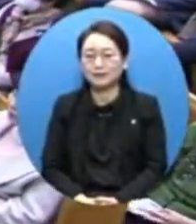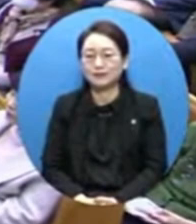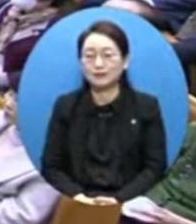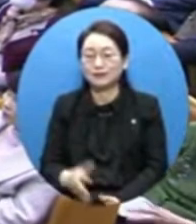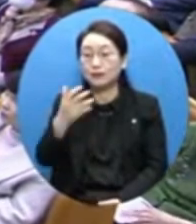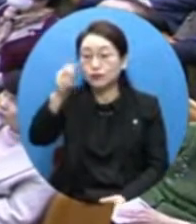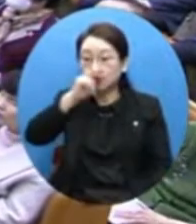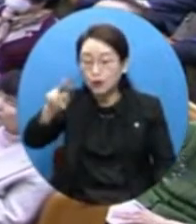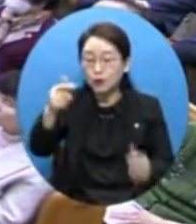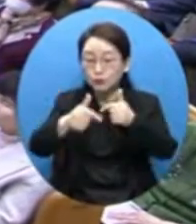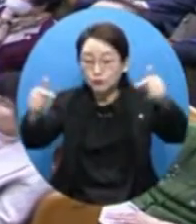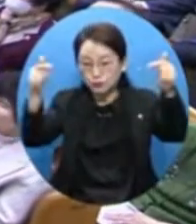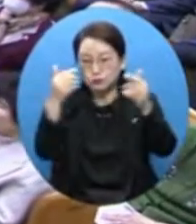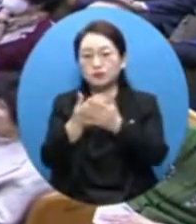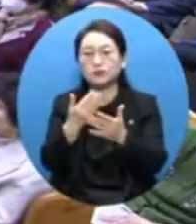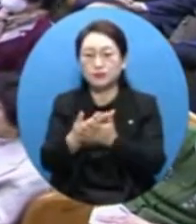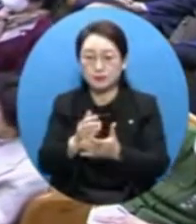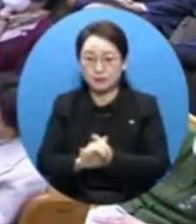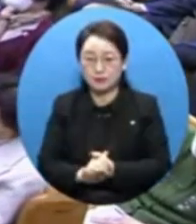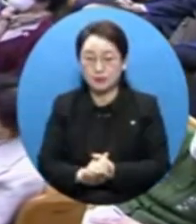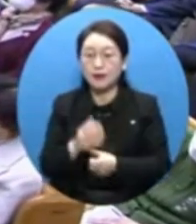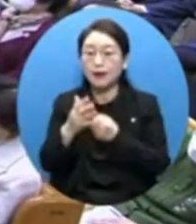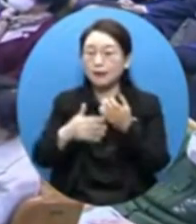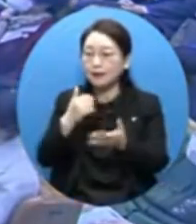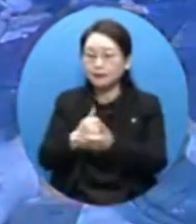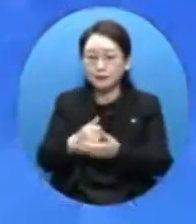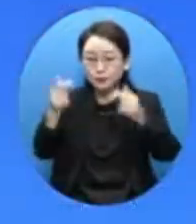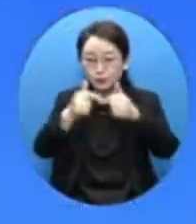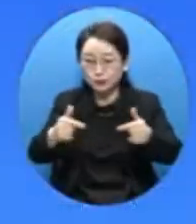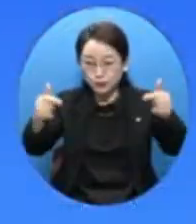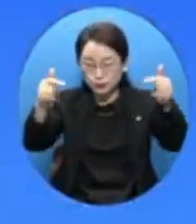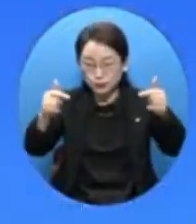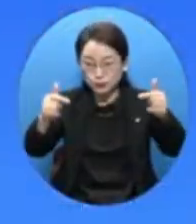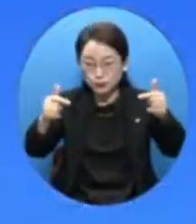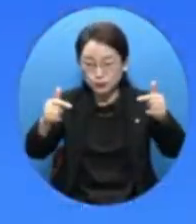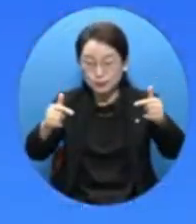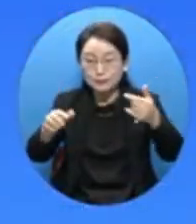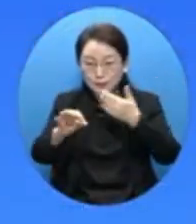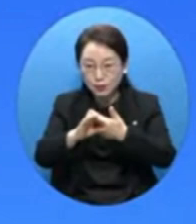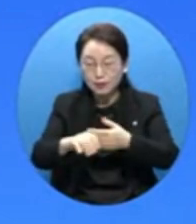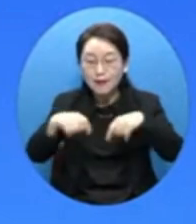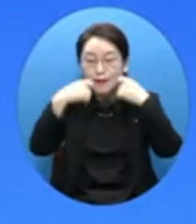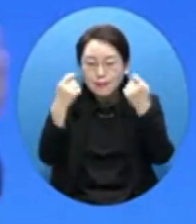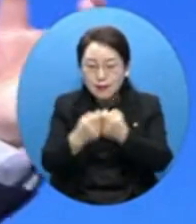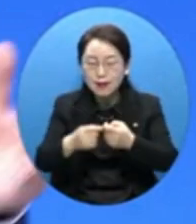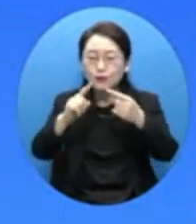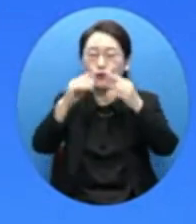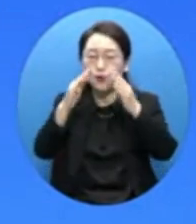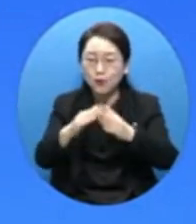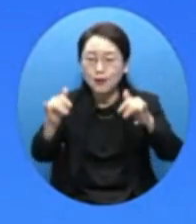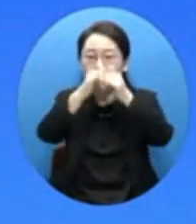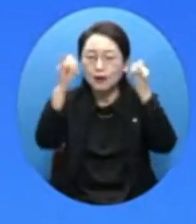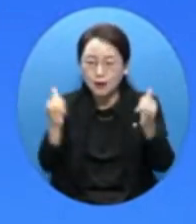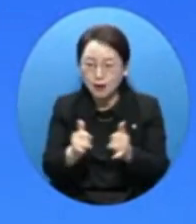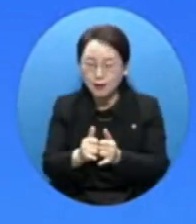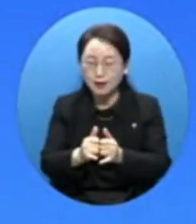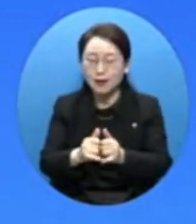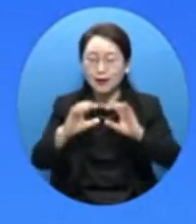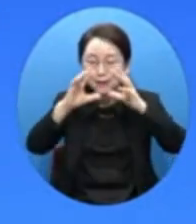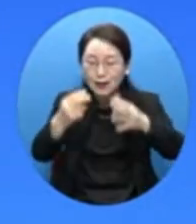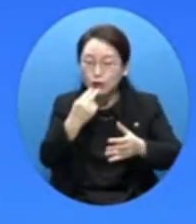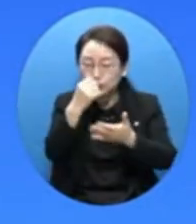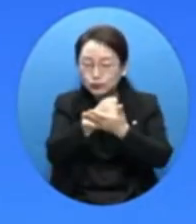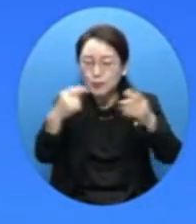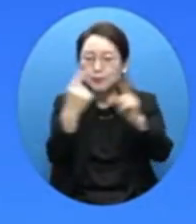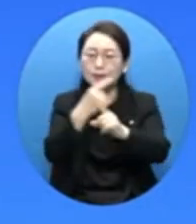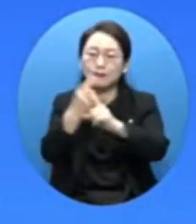주여 부흥을 주시옵소서. 하나님 부흥을 통해 개인의 삶뿐 아니라 교회를 부흥시키시고 사회를 변화시키고 나라의 운명까지도